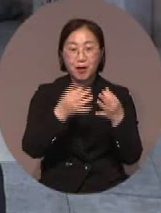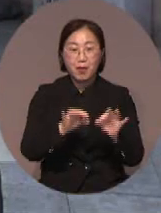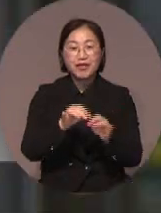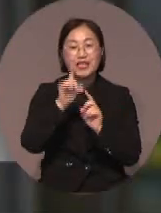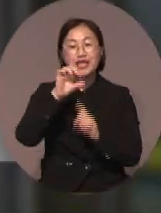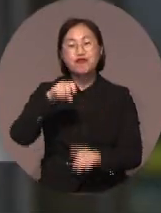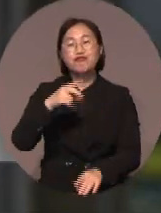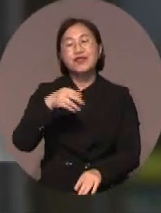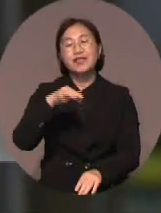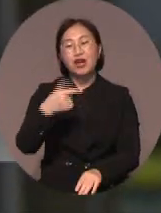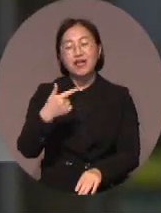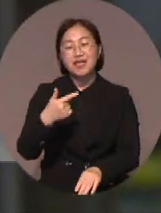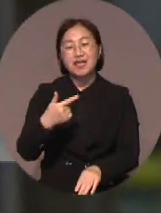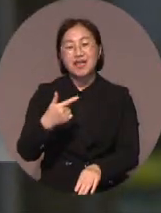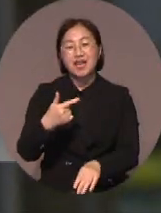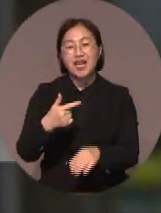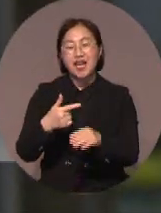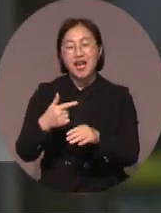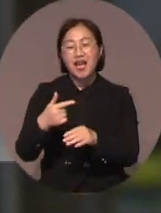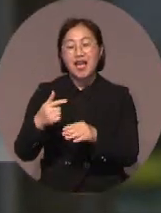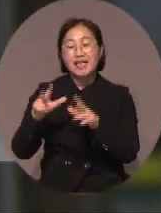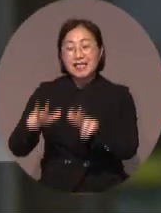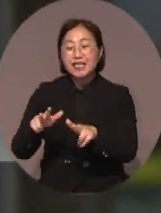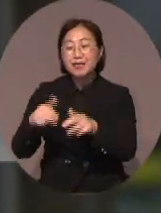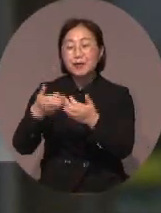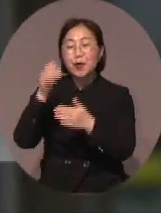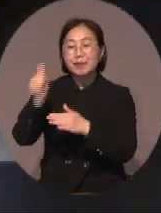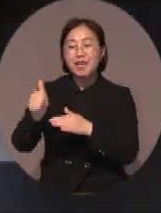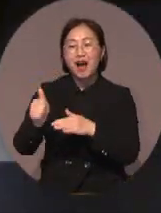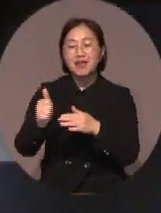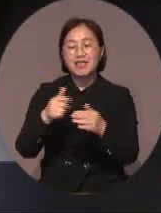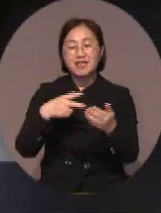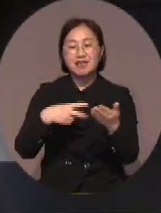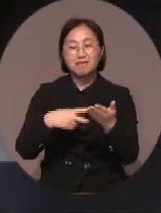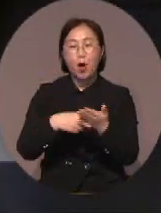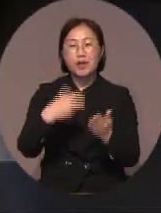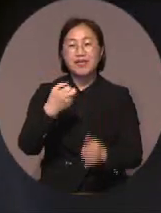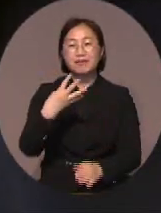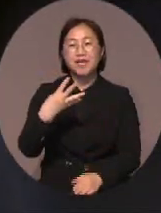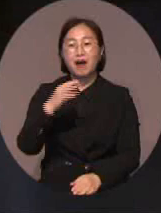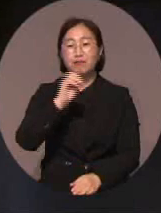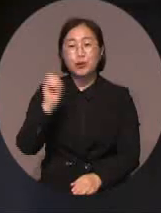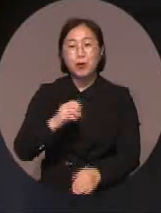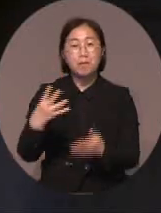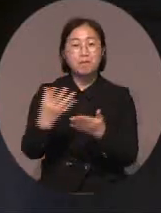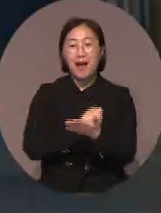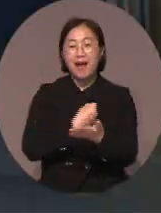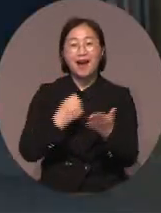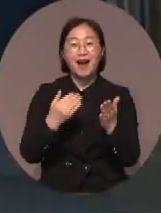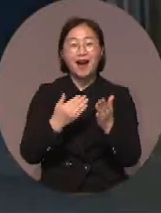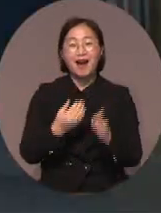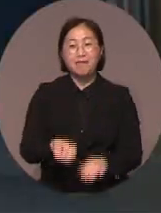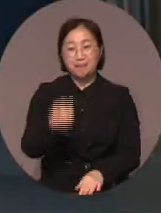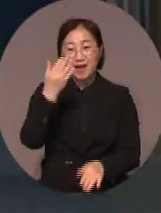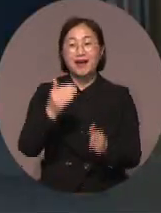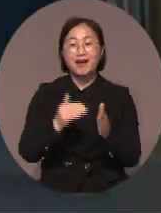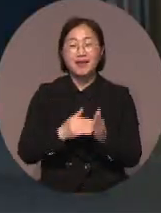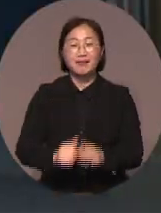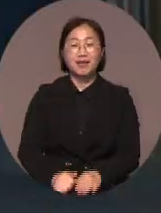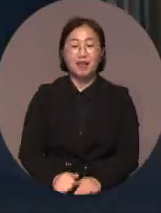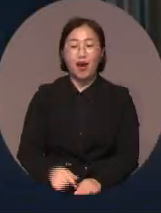10선에 도전하는 현직 조합장을 74.4%, 큰 득표율로 꺾어 화제를 모았습니다 이제 어려운